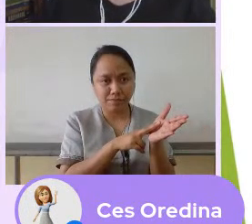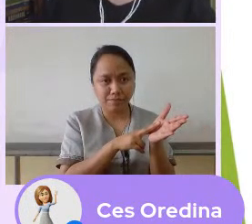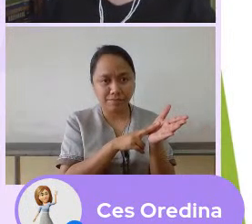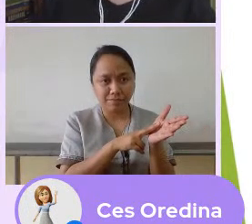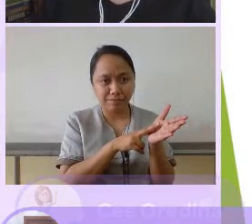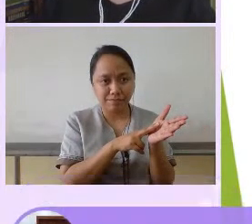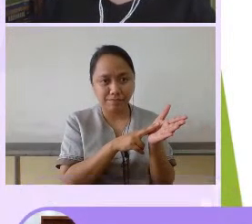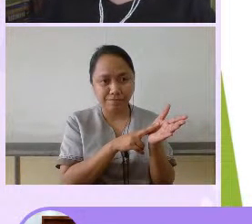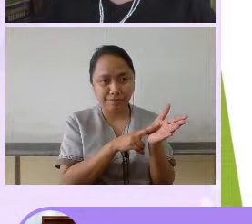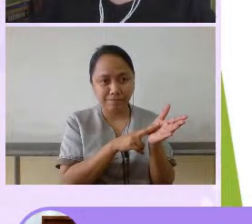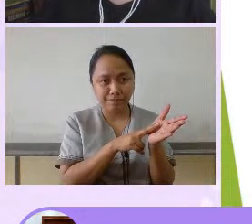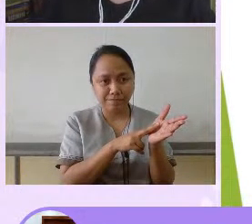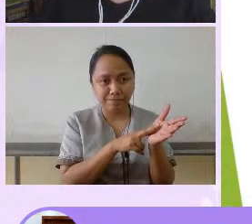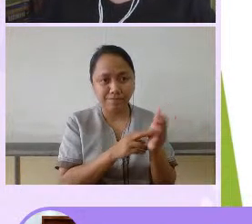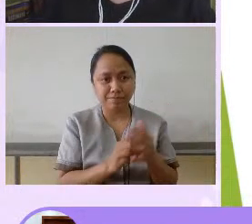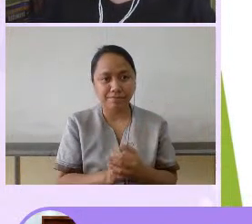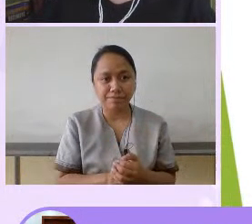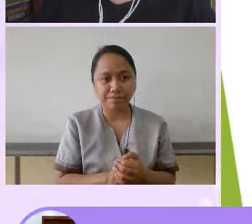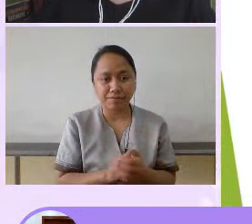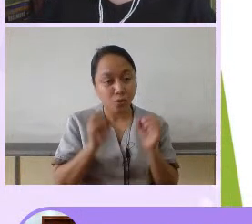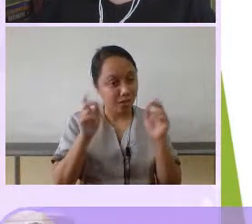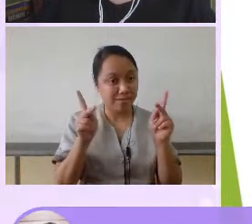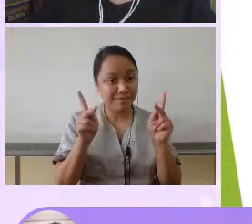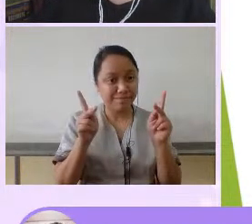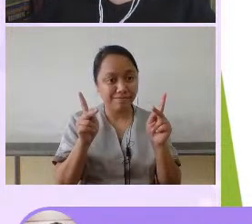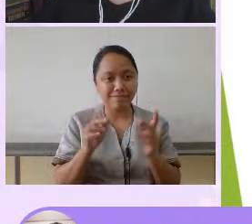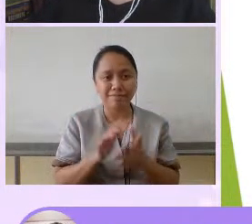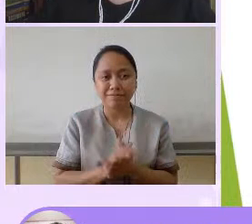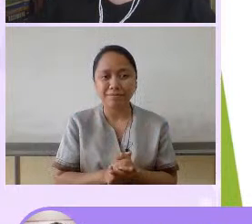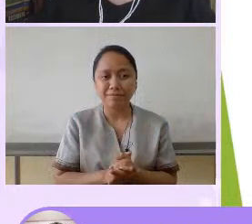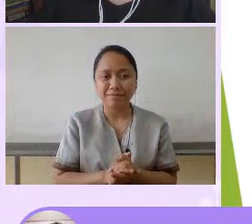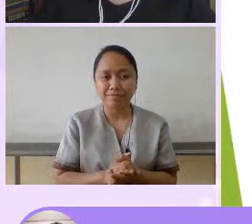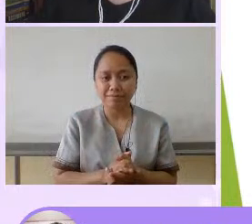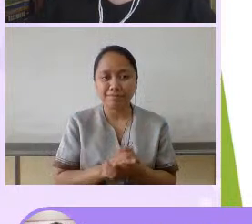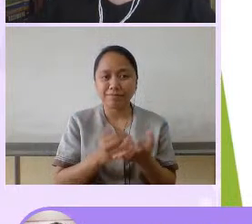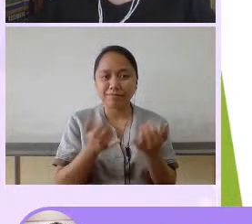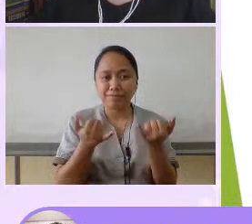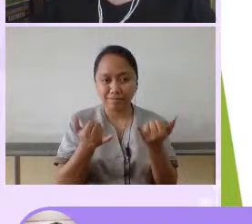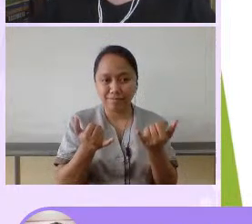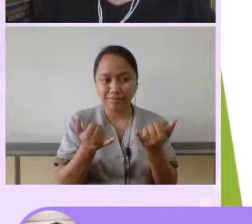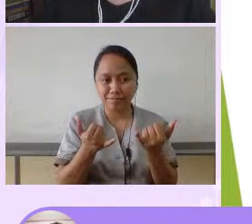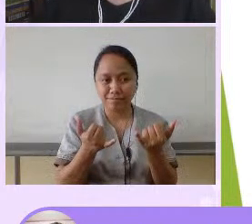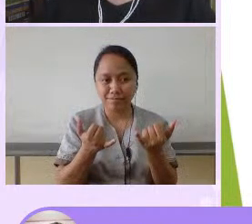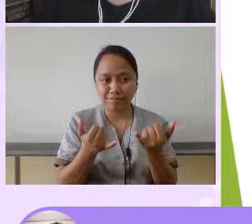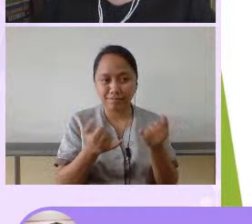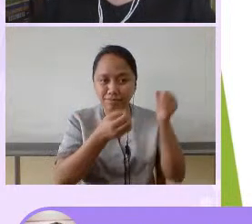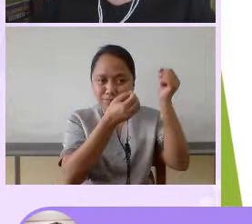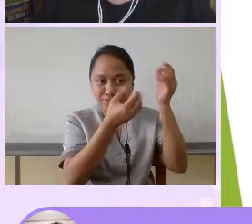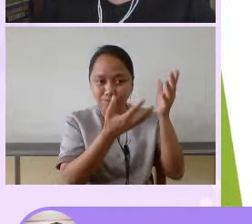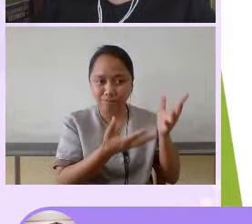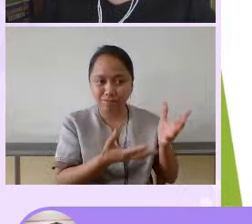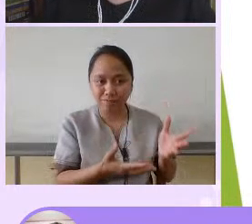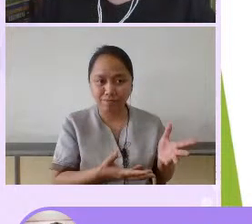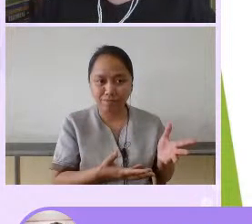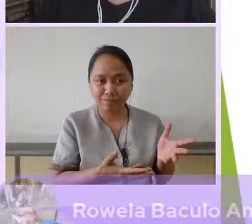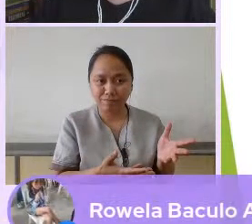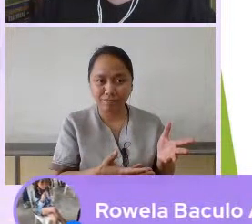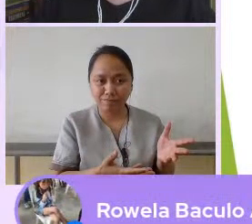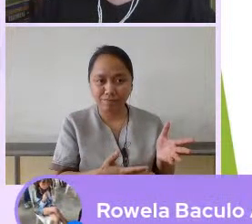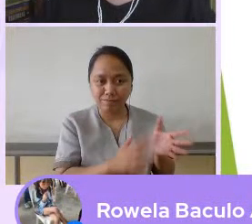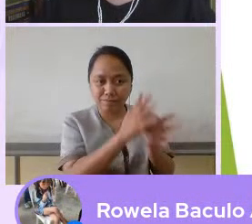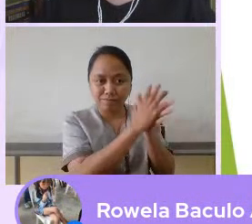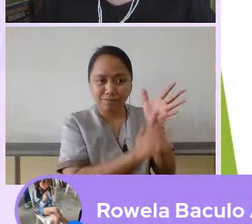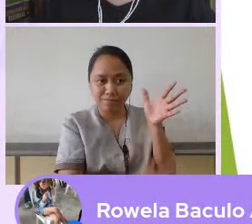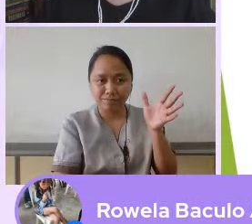year. Okay? So, yeah, that was goal one. Then we have goal two,